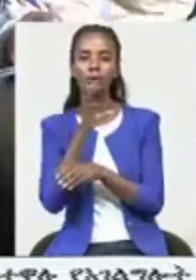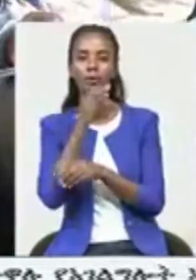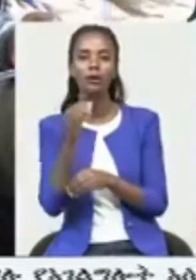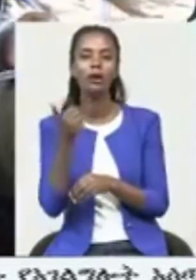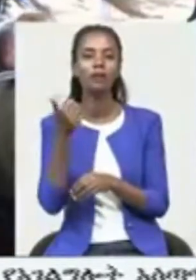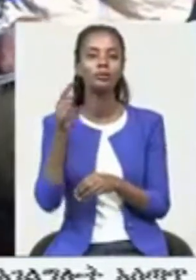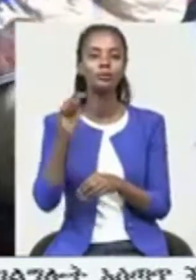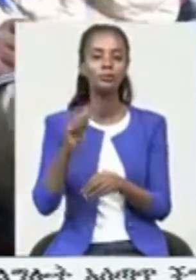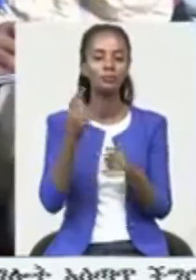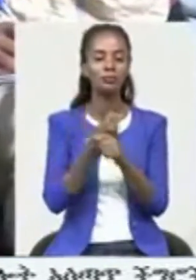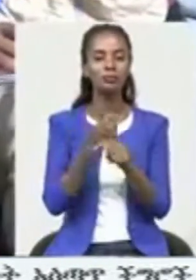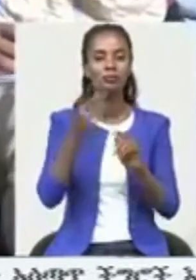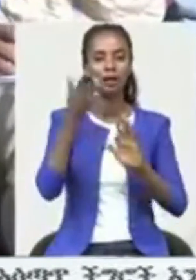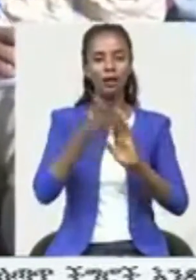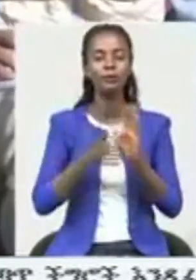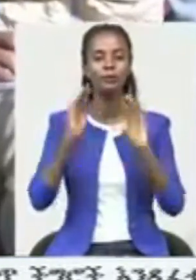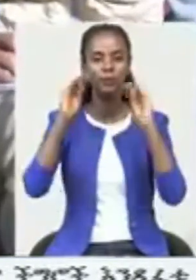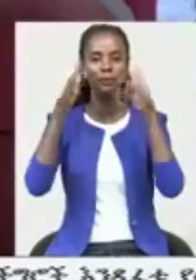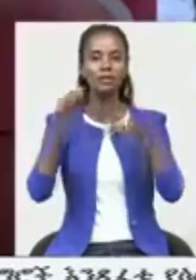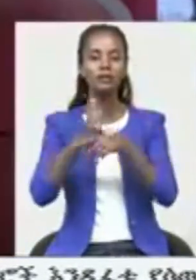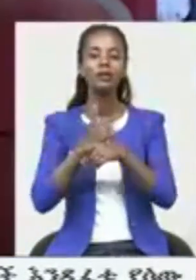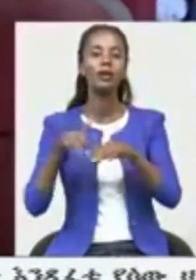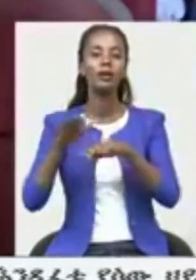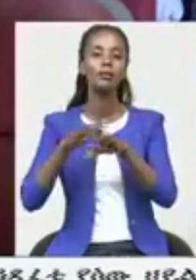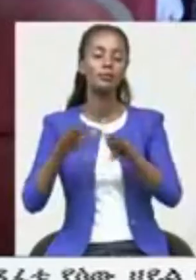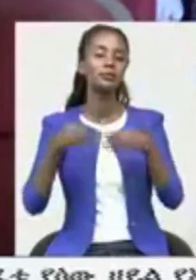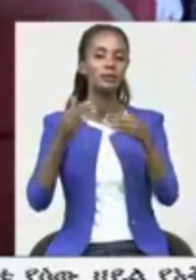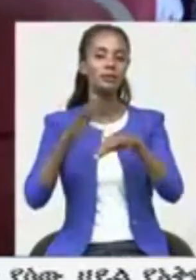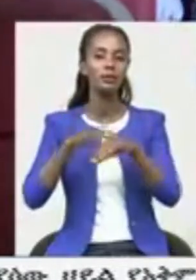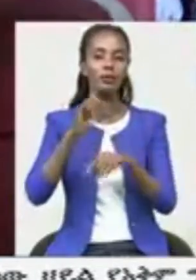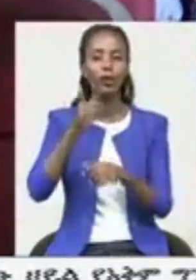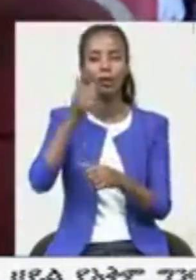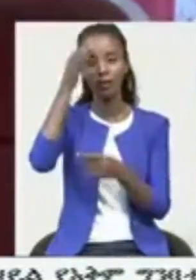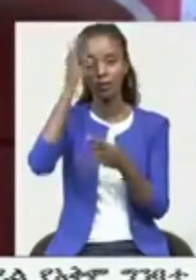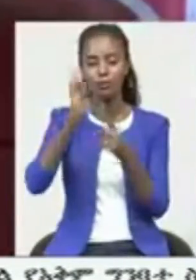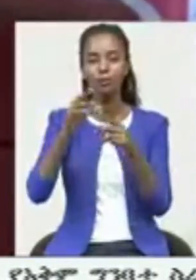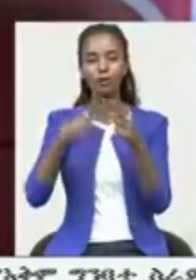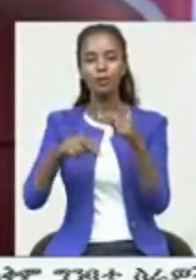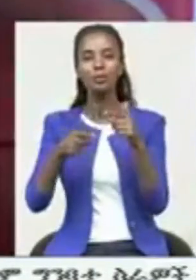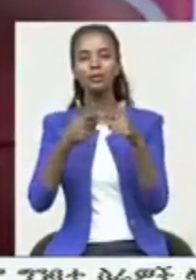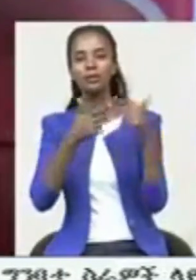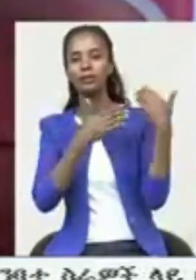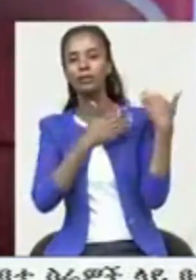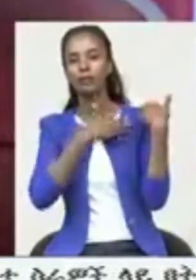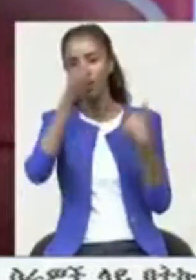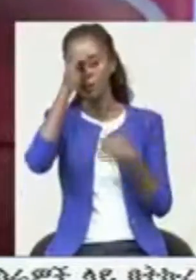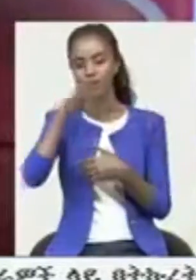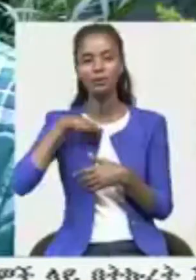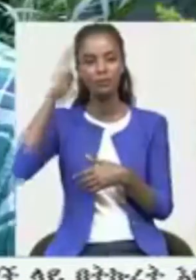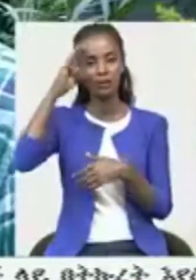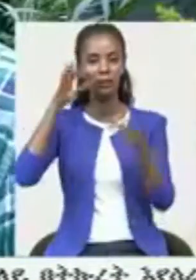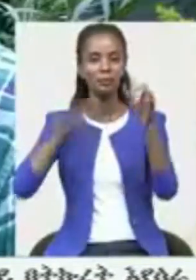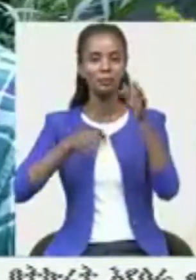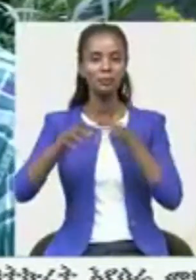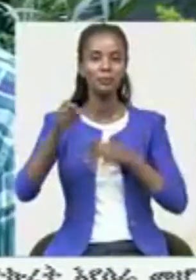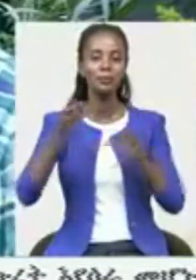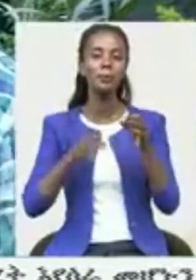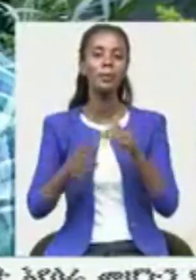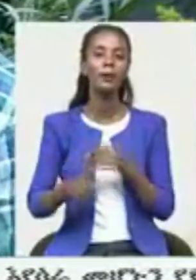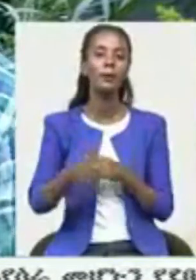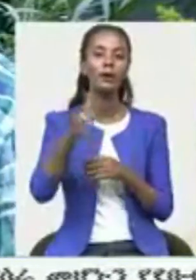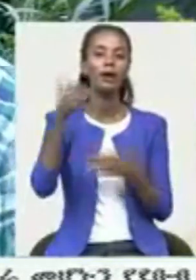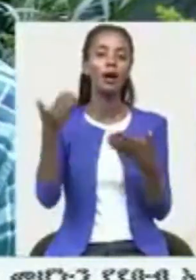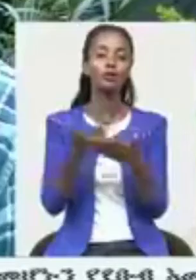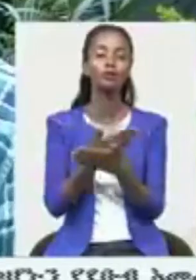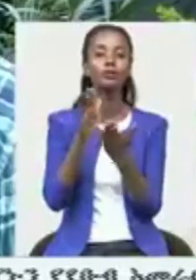ተግባር ለሚያከናውኑ መምህራን ስልጠና በመስጠት ላይ ነው። የስልጠናውን ዋና ዓላማ የቢሮ ምክትል ኃላፊ አቶ ስንታዩ ስምኦን ያብራራሉ። በዋናነት አዲሱ